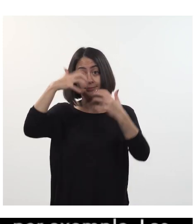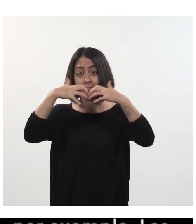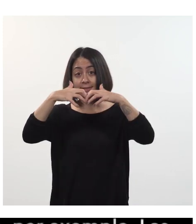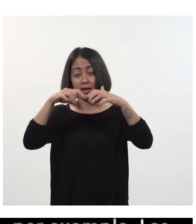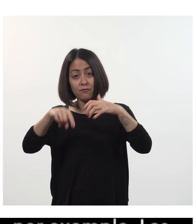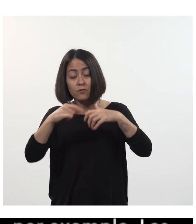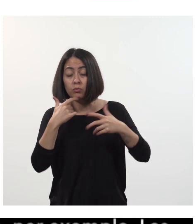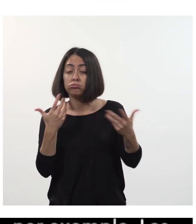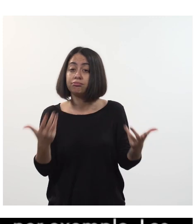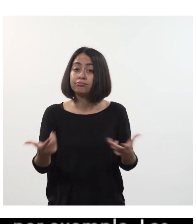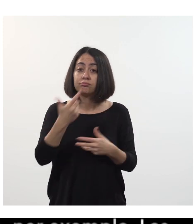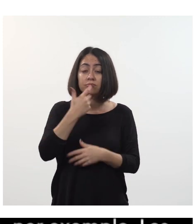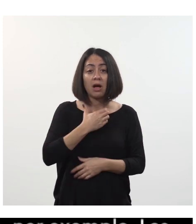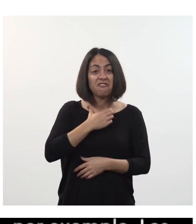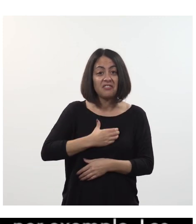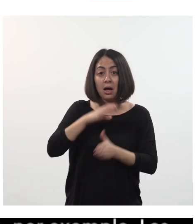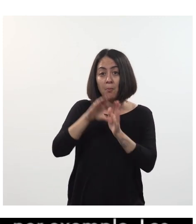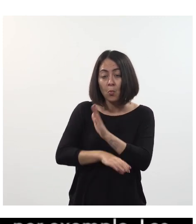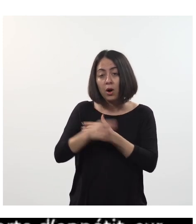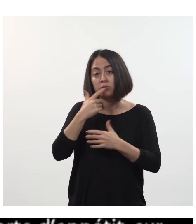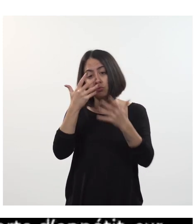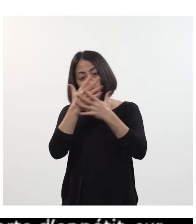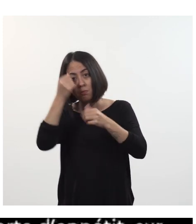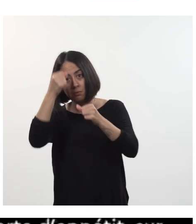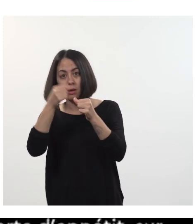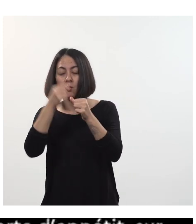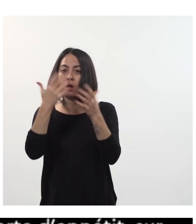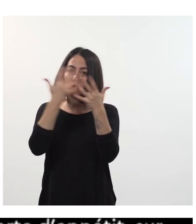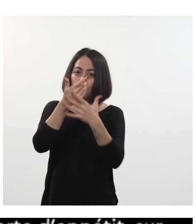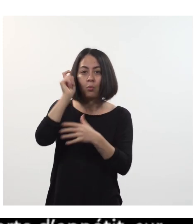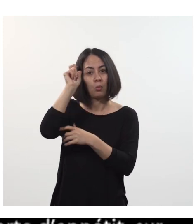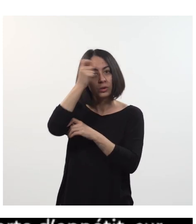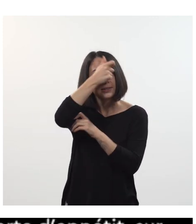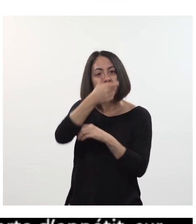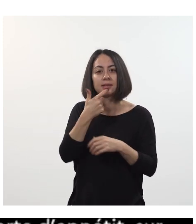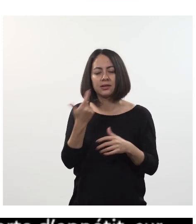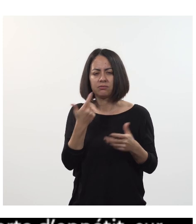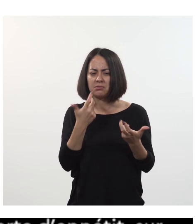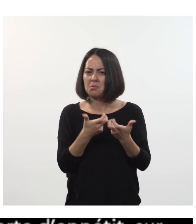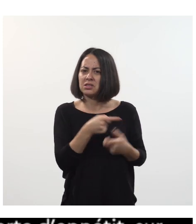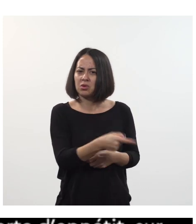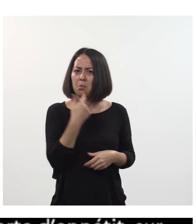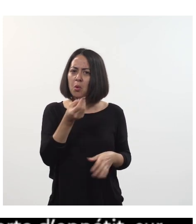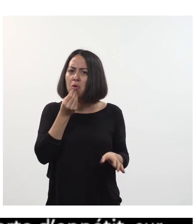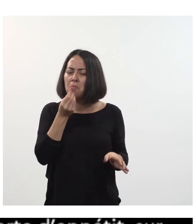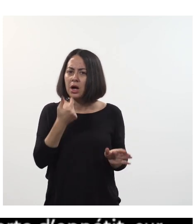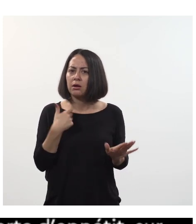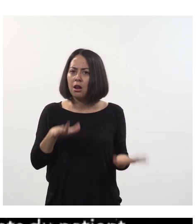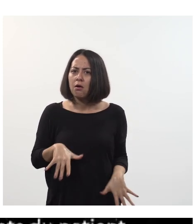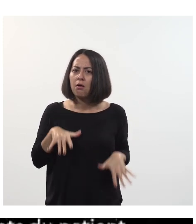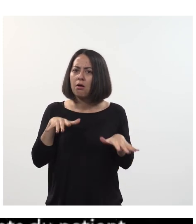perte d'appétit, les troubles de la mémoire, les troubles cognitifs, tout ce qui est lenteur au repas, la dépendance, tout ça, ça va